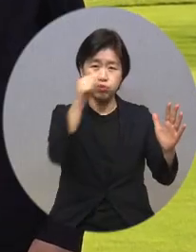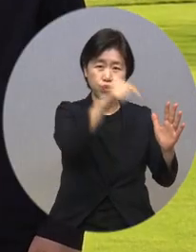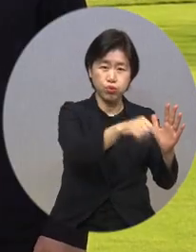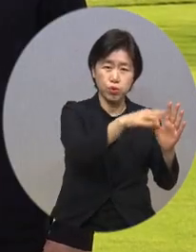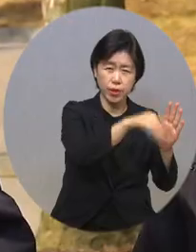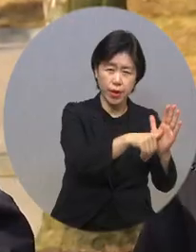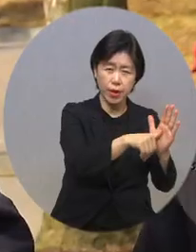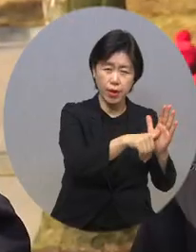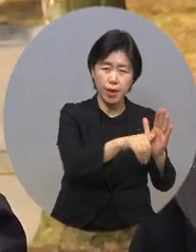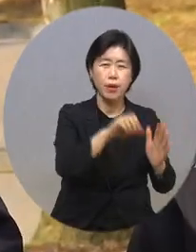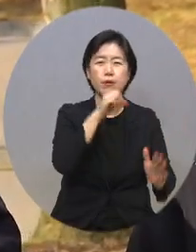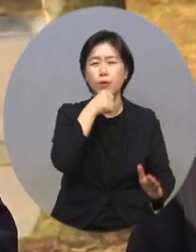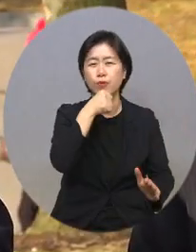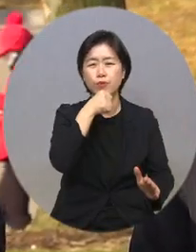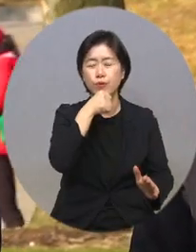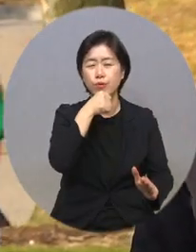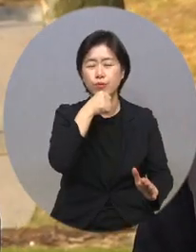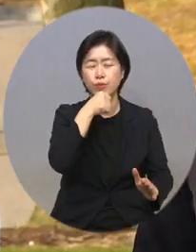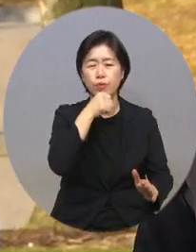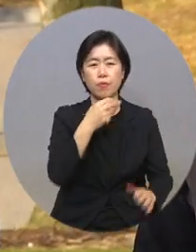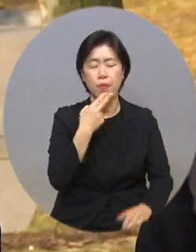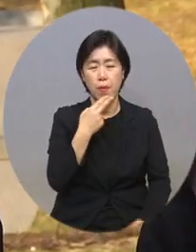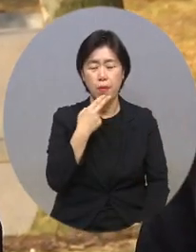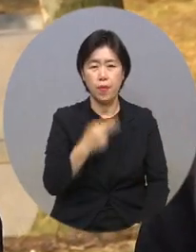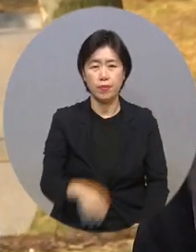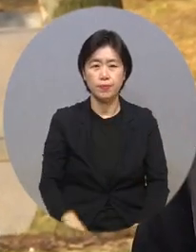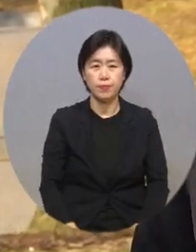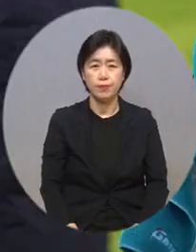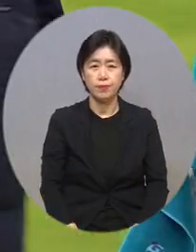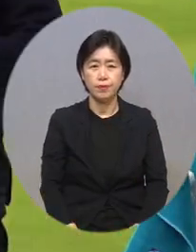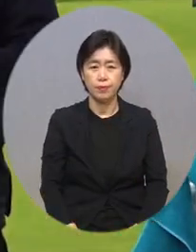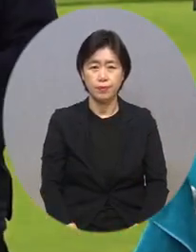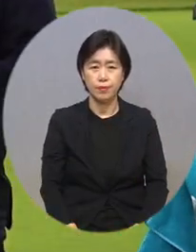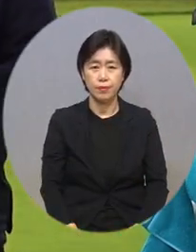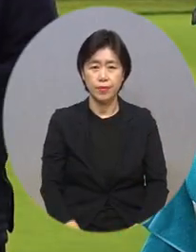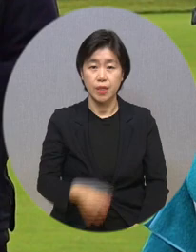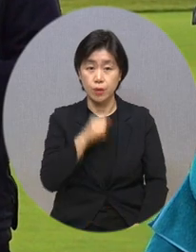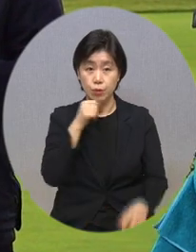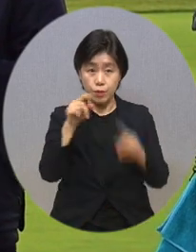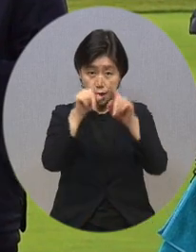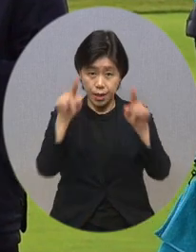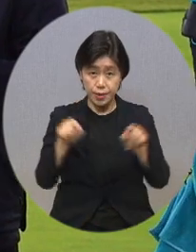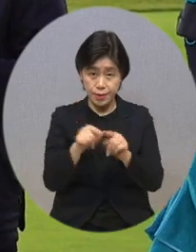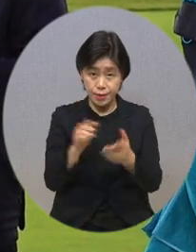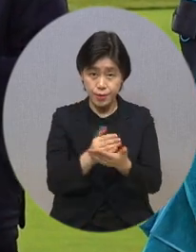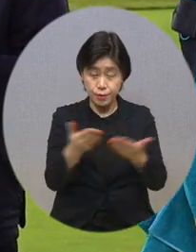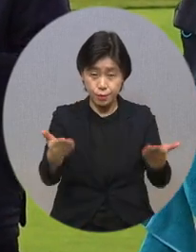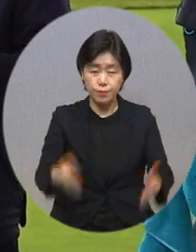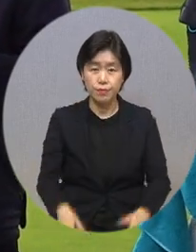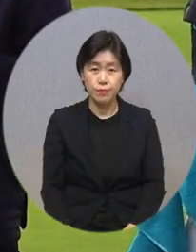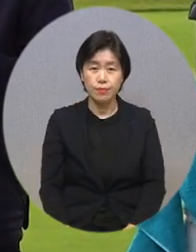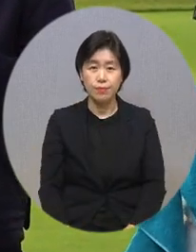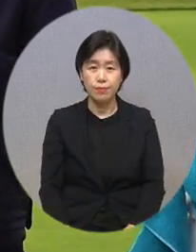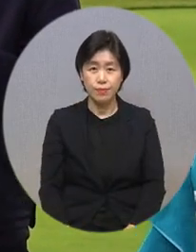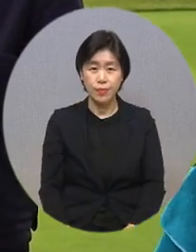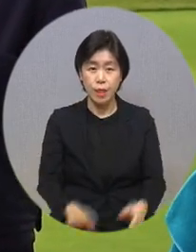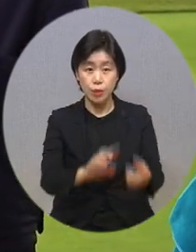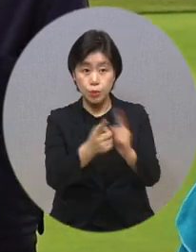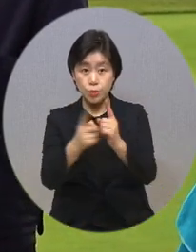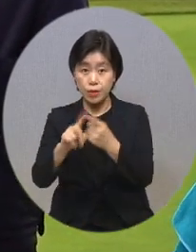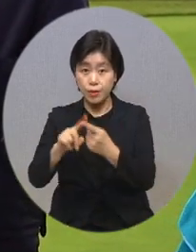드롭입니다. 이상입니다. 제가 스코어 카드를 놀아드리겠습니다. 잘못 적으면 네, 잘못 머리 그대에 잡고 싸워도 되나요?